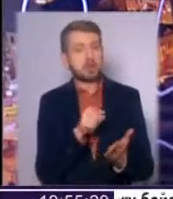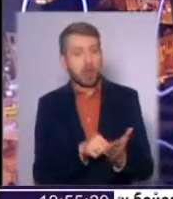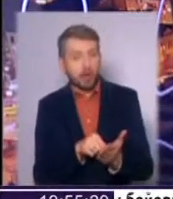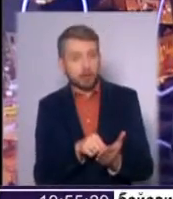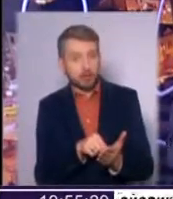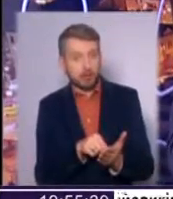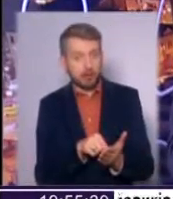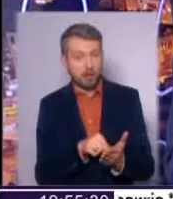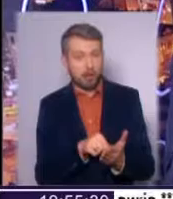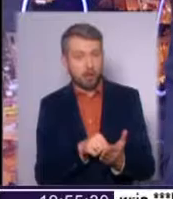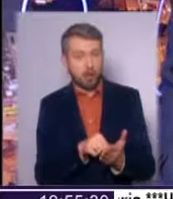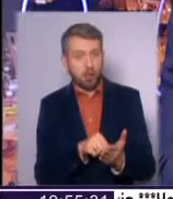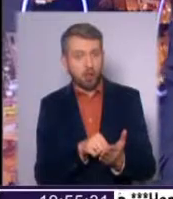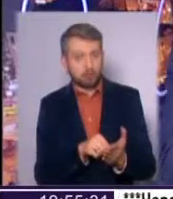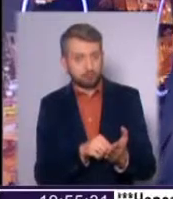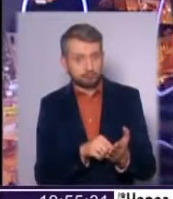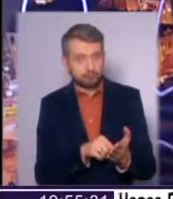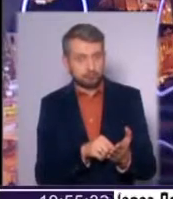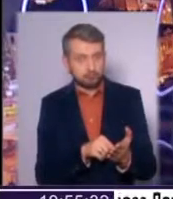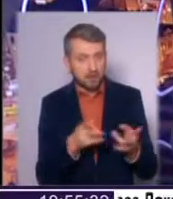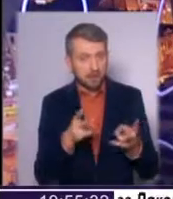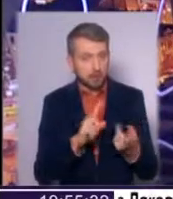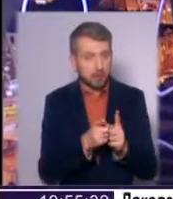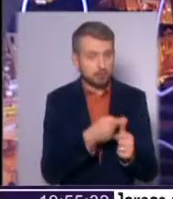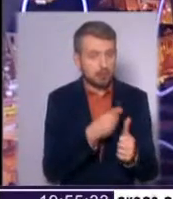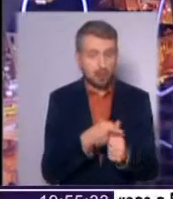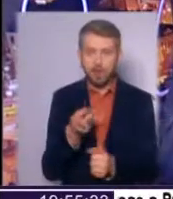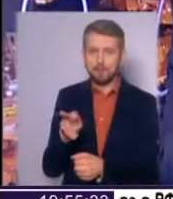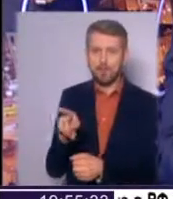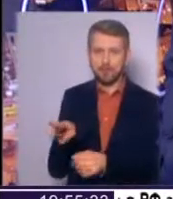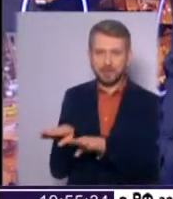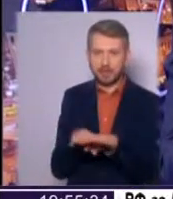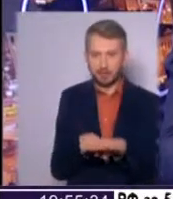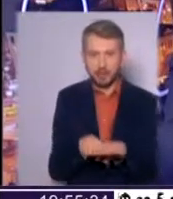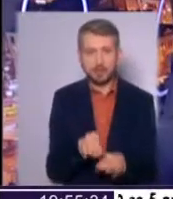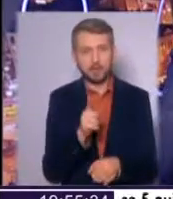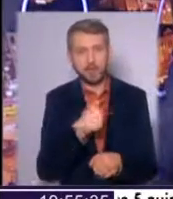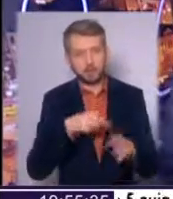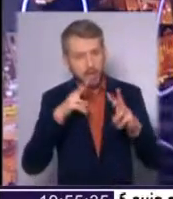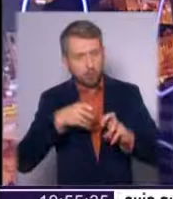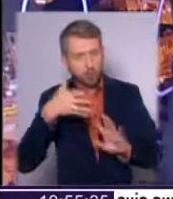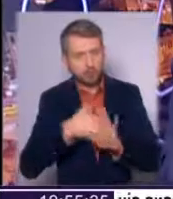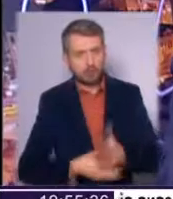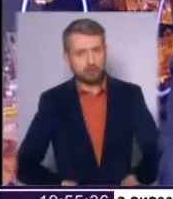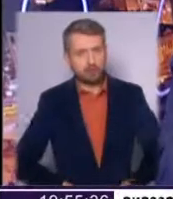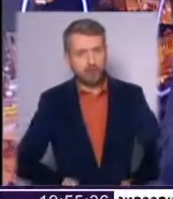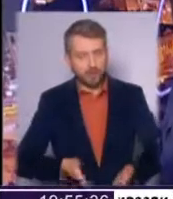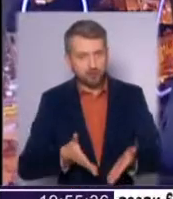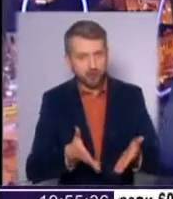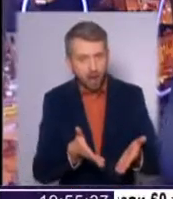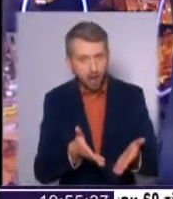підлягає декомунізації чи не підлягає? Подвійні стандарти. Коли прослідили життєвий